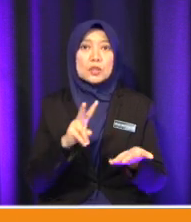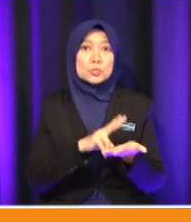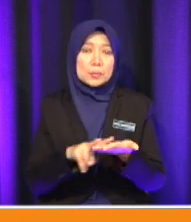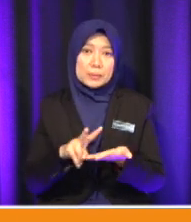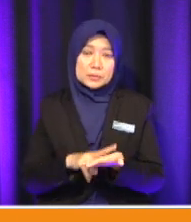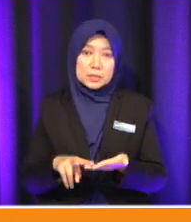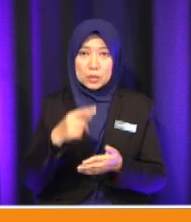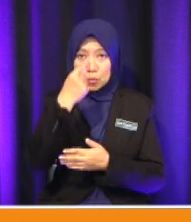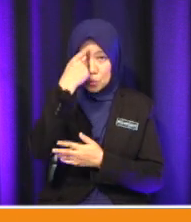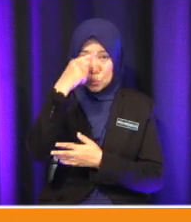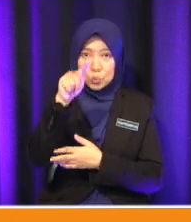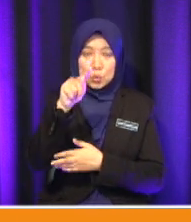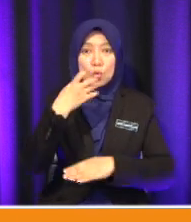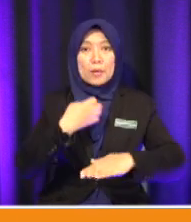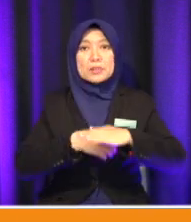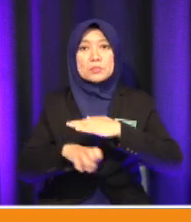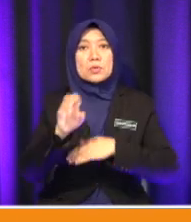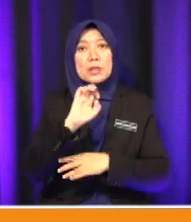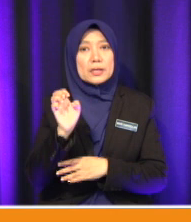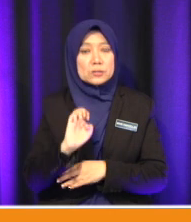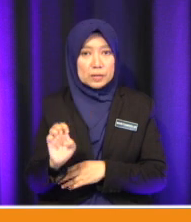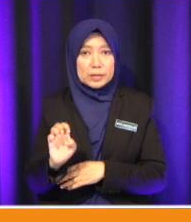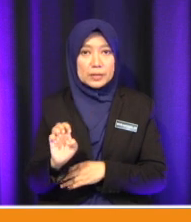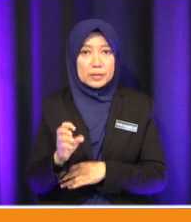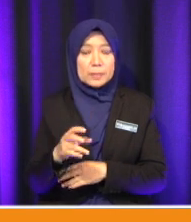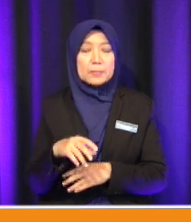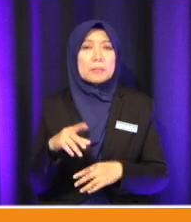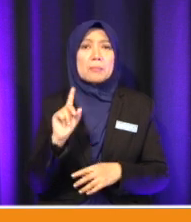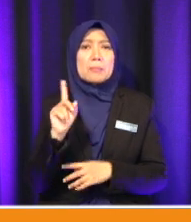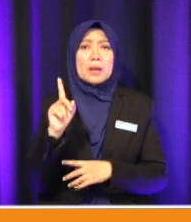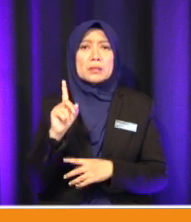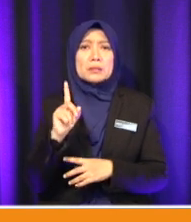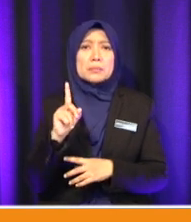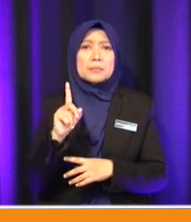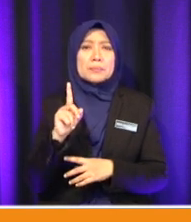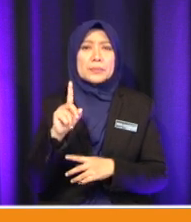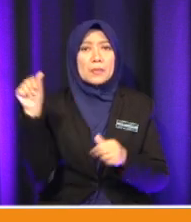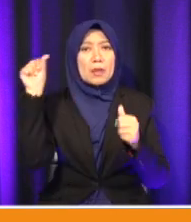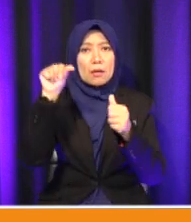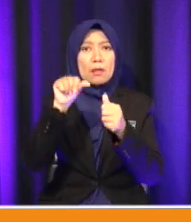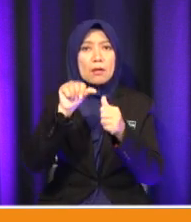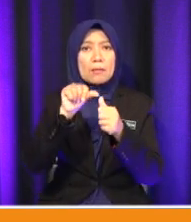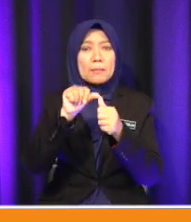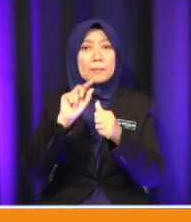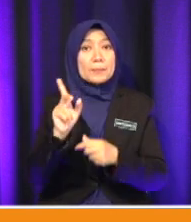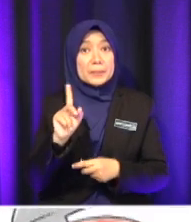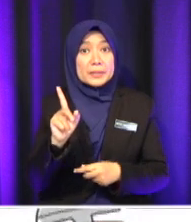untuk export ilusi dan ilesonic kemana haluan export utama negara kita